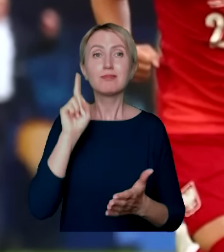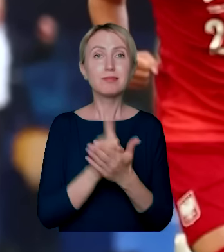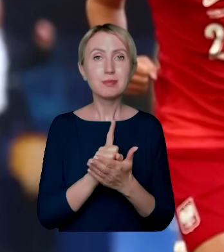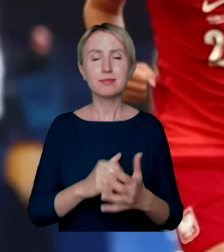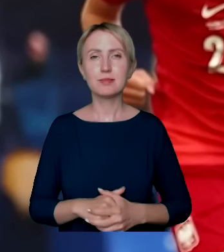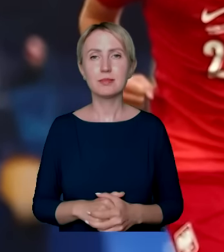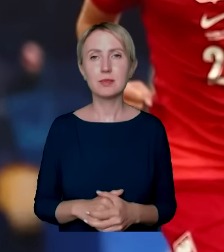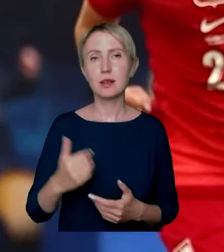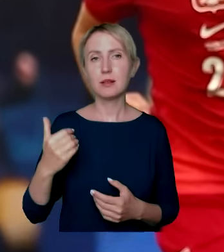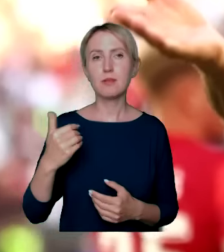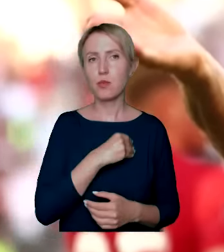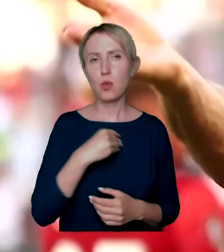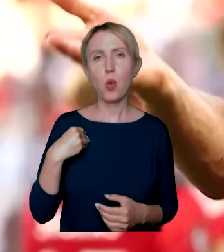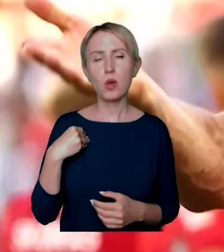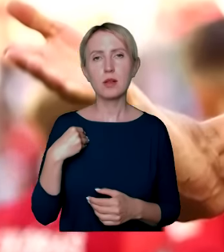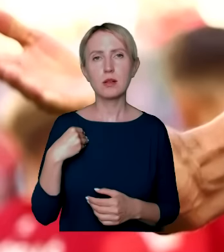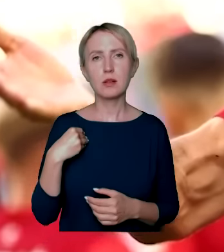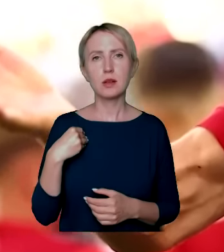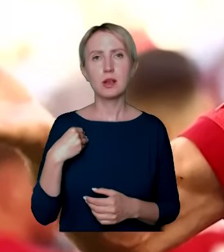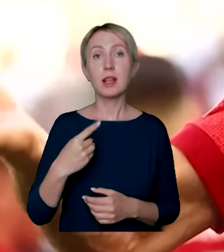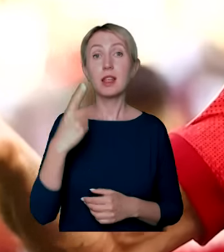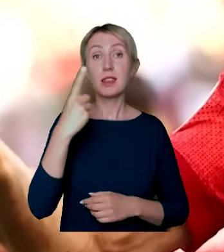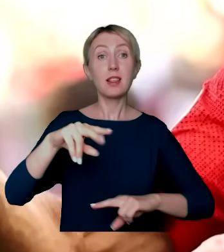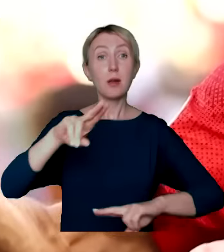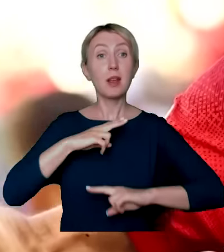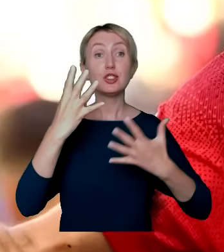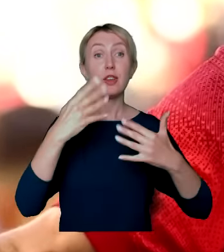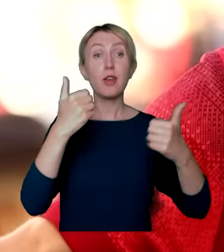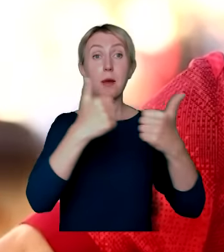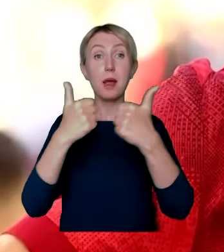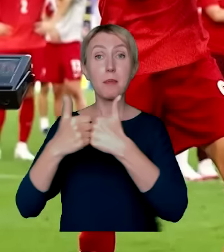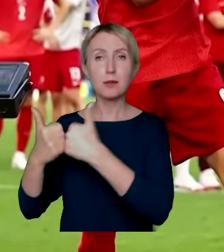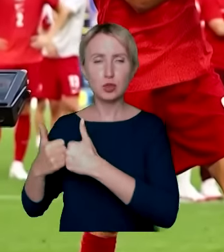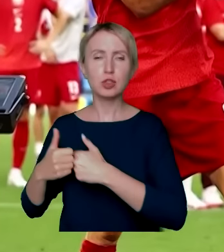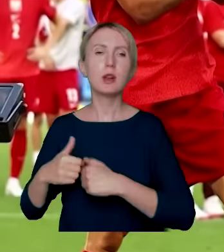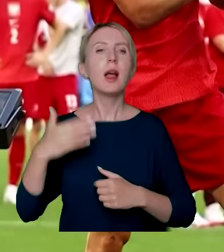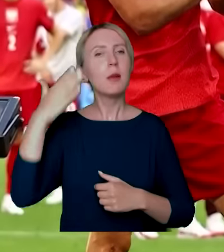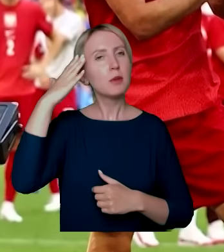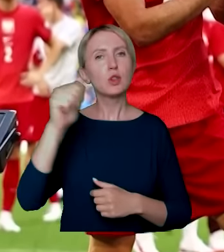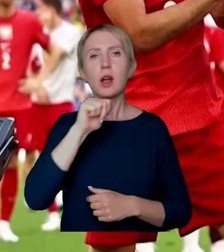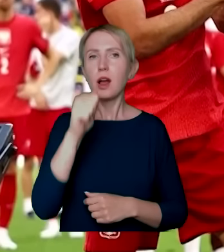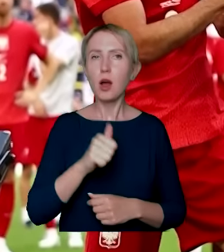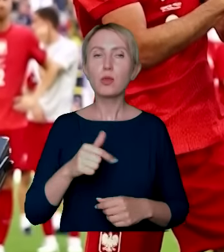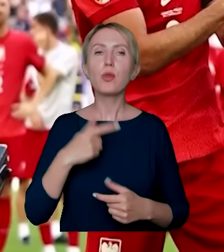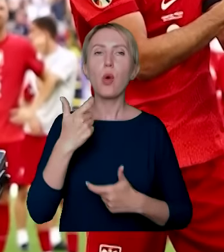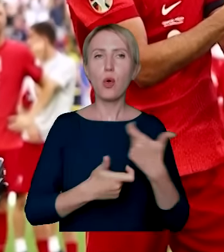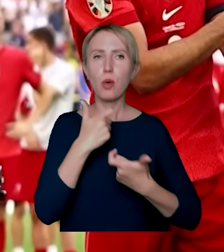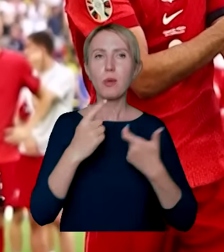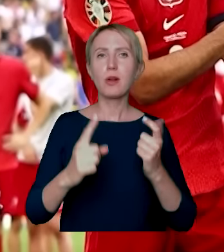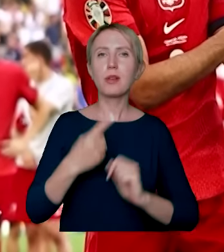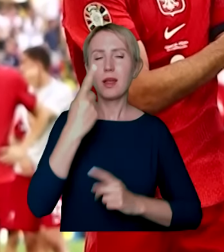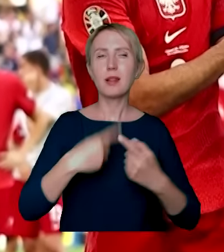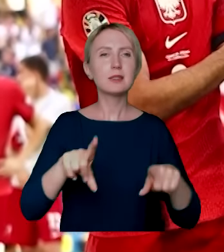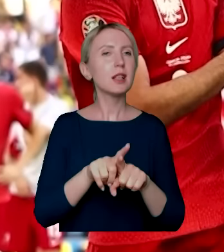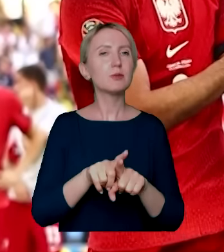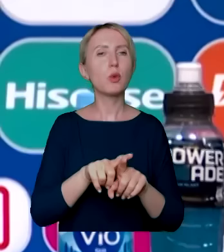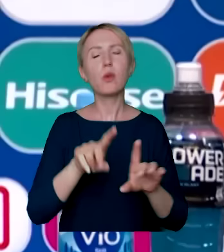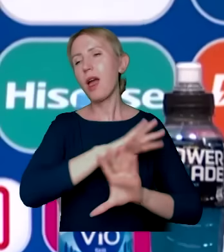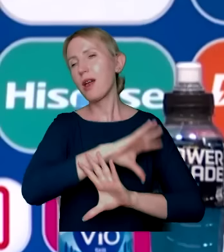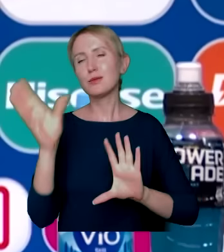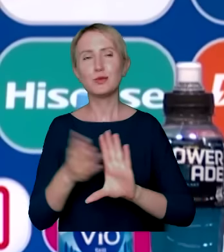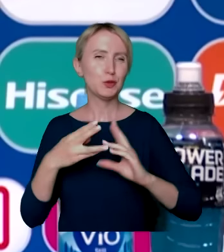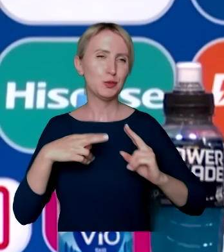biało-czerwoni strzelili co najmniej jedną bramkę w 9 meczach z rzędu na Mistrzostwach Europy, czego dokonali jako jedyny zespół spośród wszystkich uczestniczących